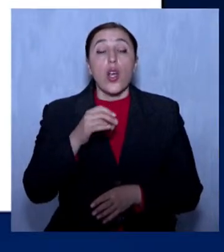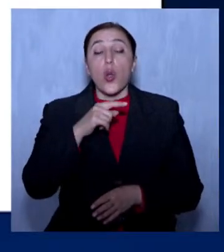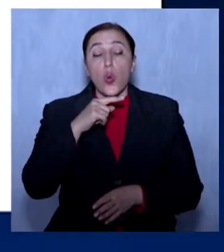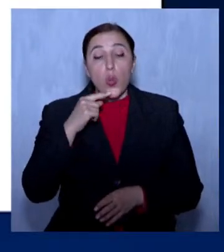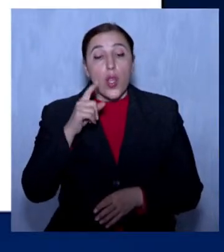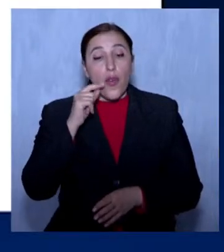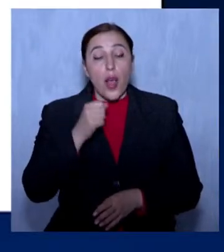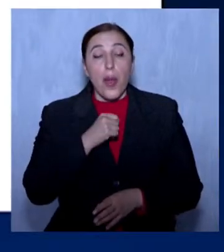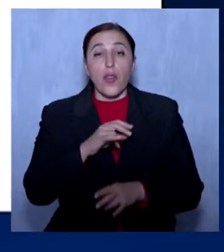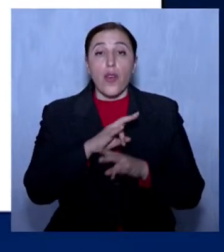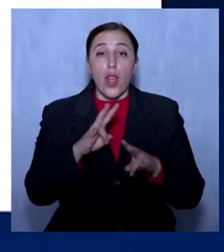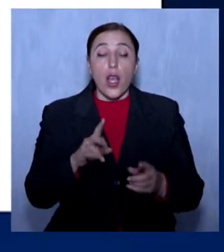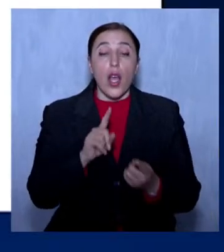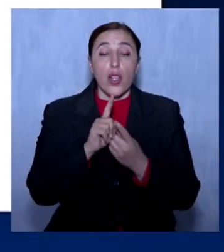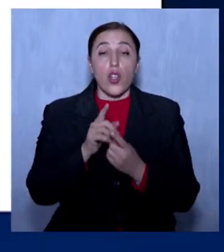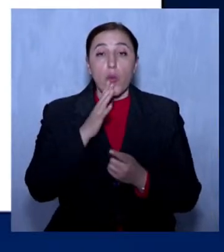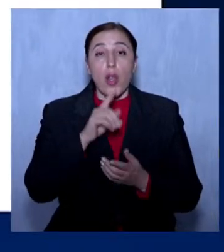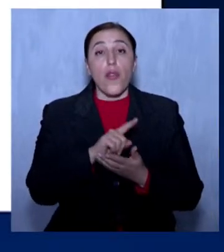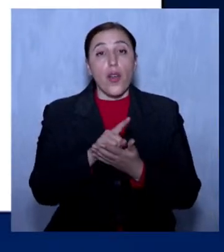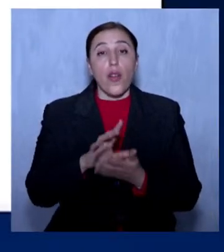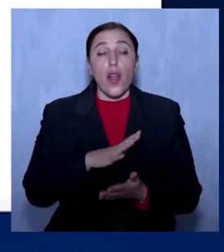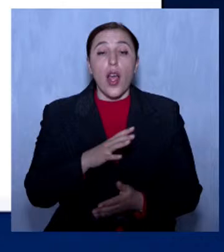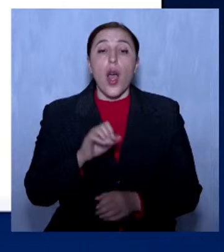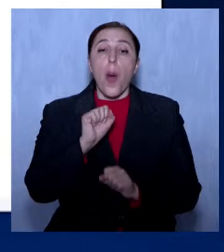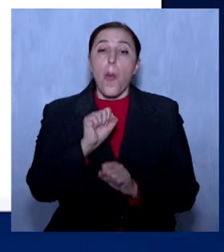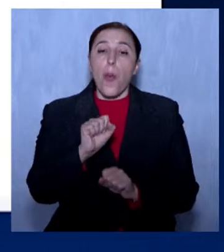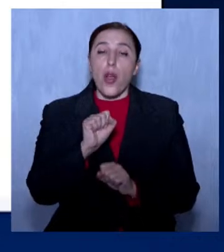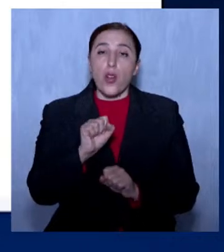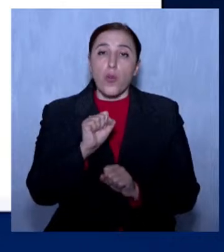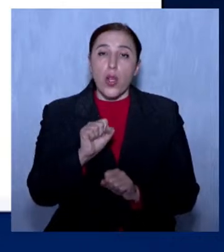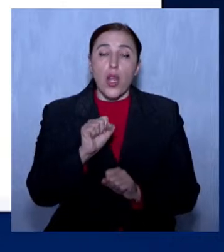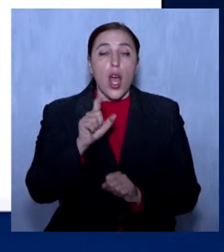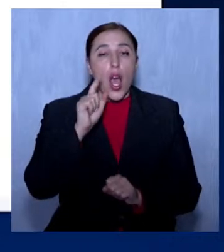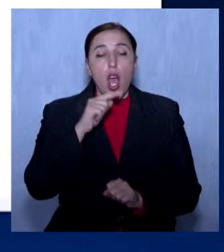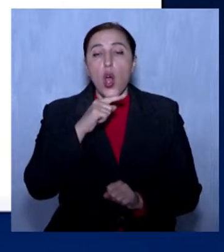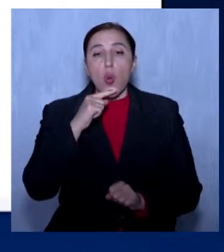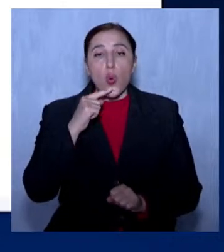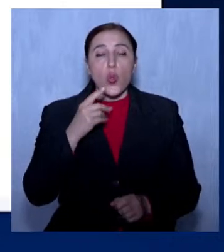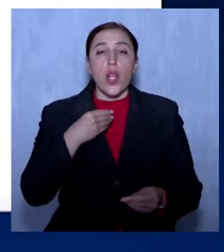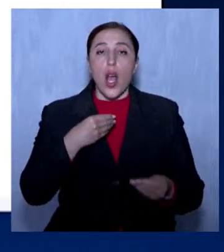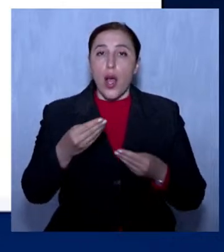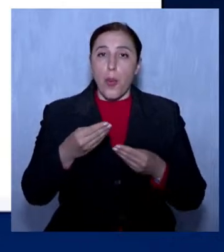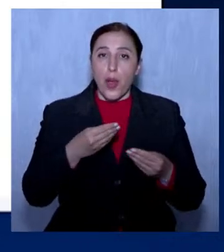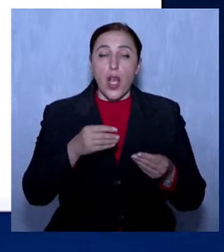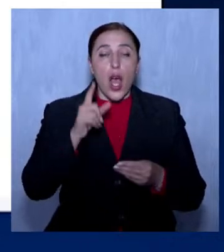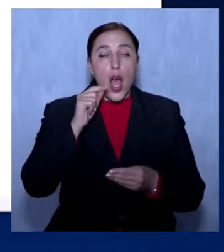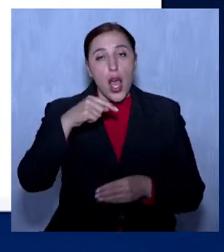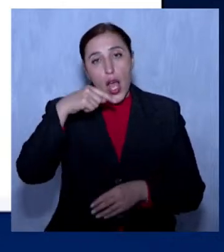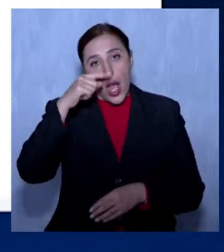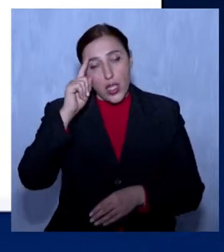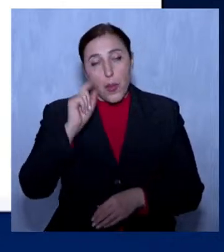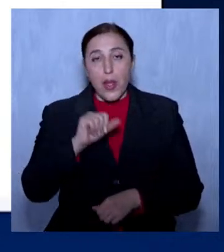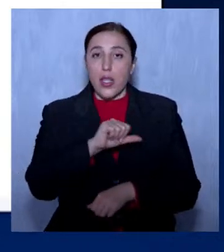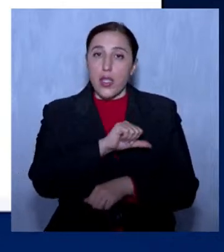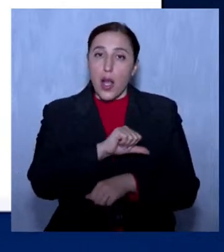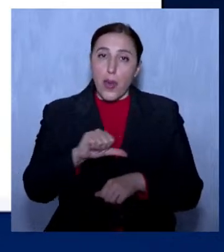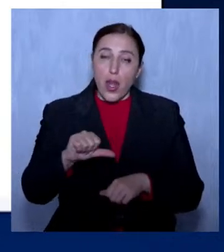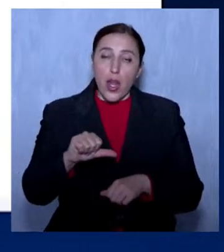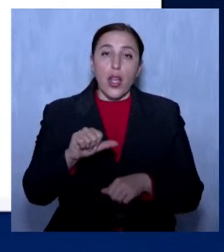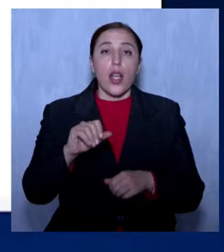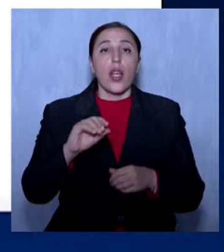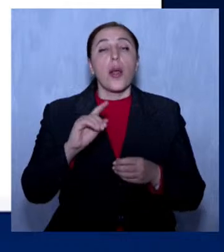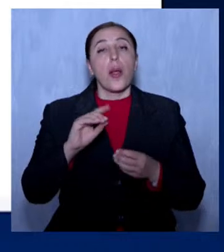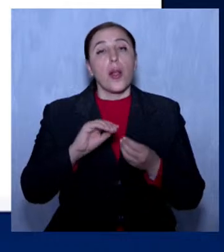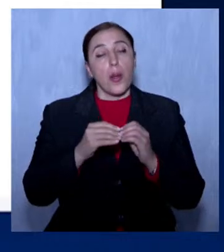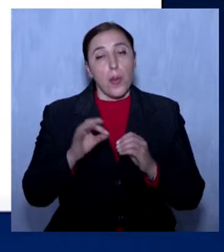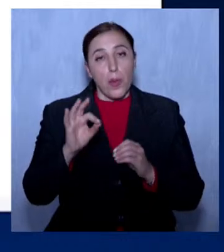Կարապետյանը հանդիպման ընթացքում քննարկել են պաշտպանական ոլորտում հայ-ռուսական համագործակցությանը, հայ-ադրբեջանական սահմանային